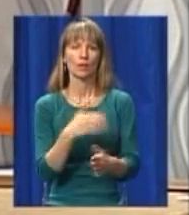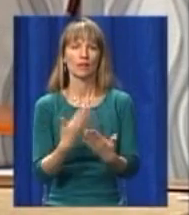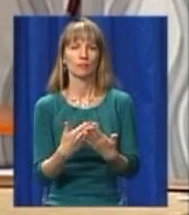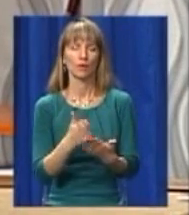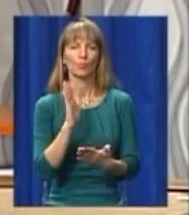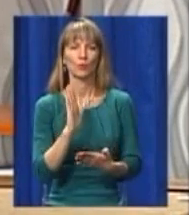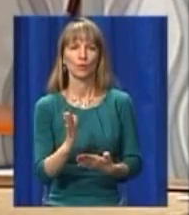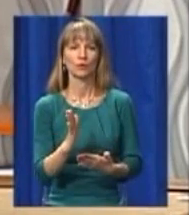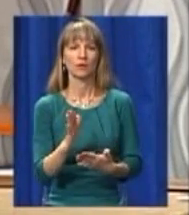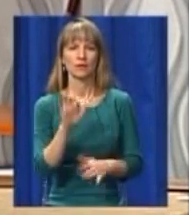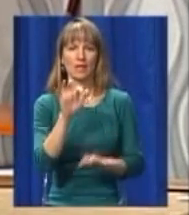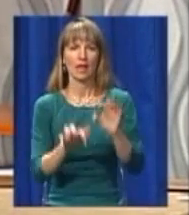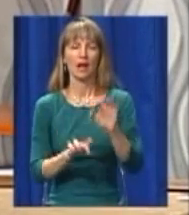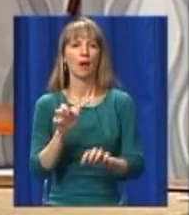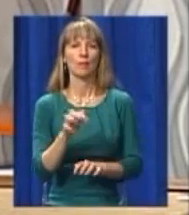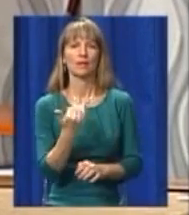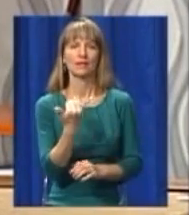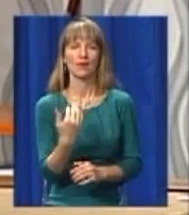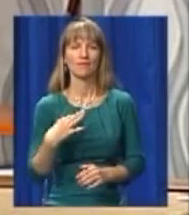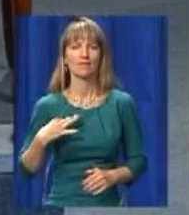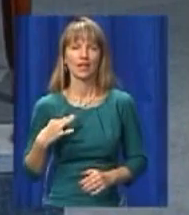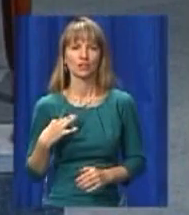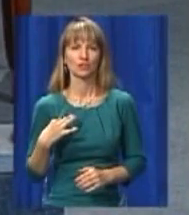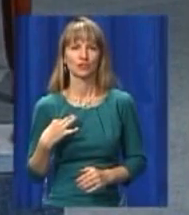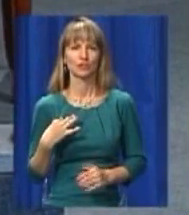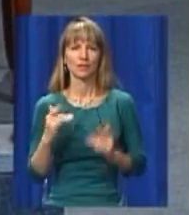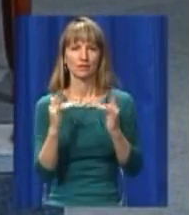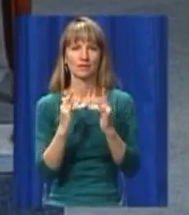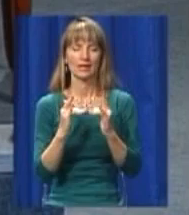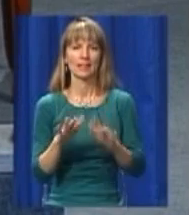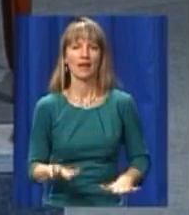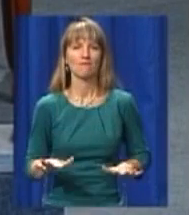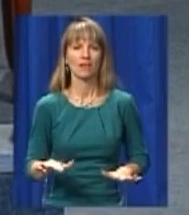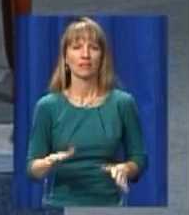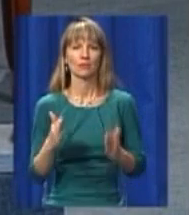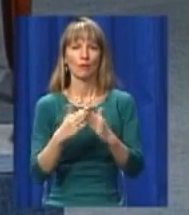наприклад, стане дряпати там, я не знаю, твої там речі, там ліжко, диван,